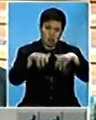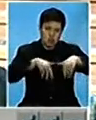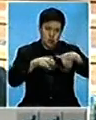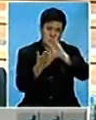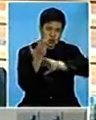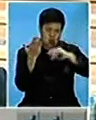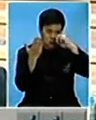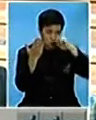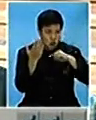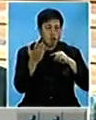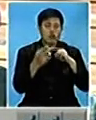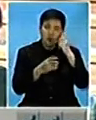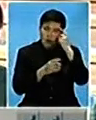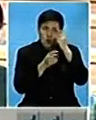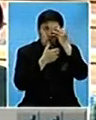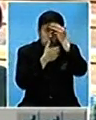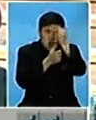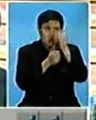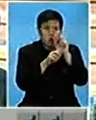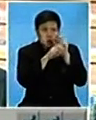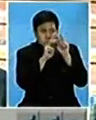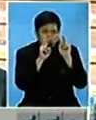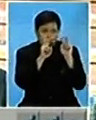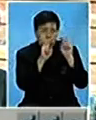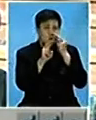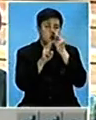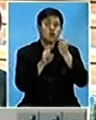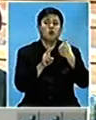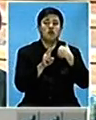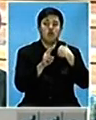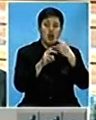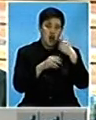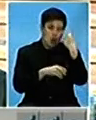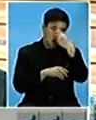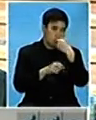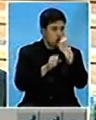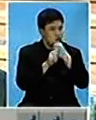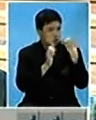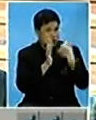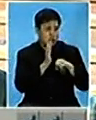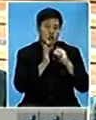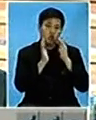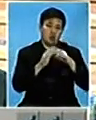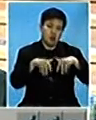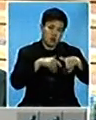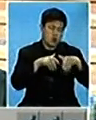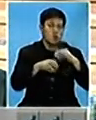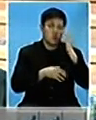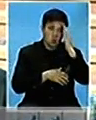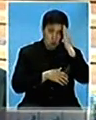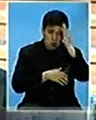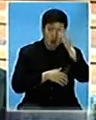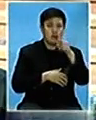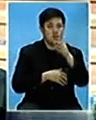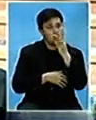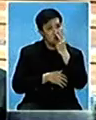ทั้งประเทศกำลังสนใจครับคนไหนทรยศต่อประชาชนสิ่งที่ตามมาท่านค